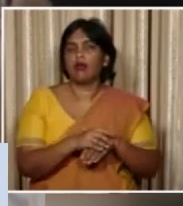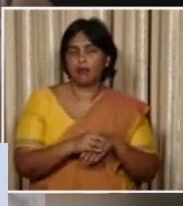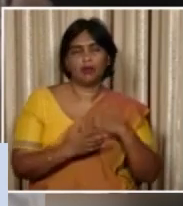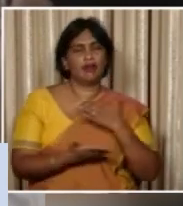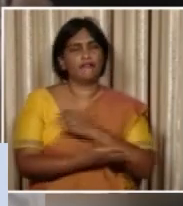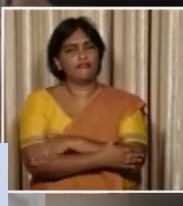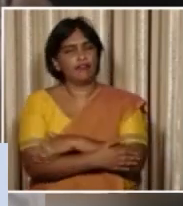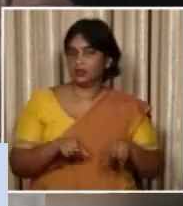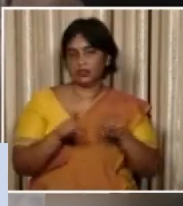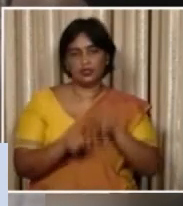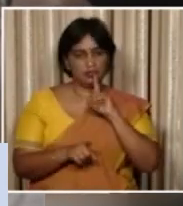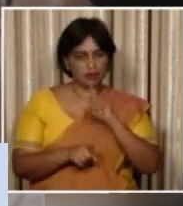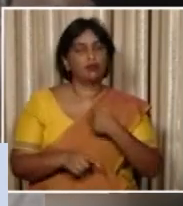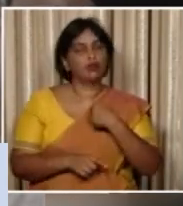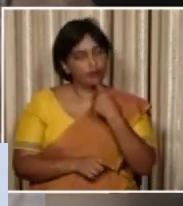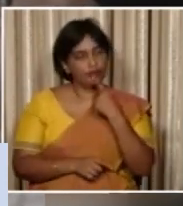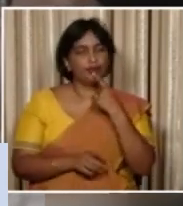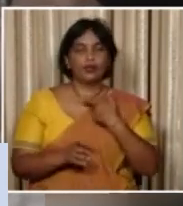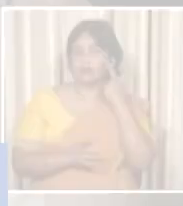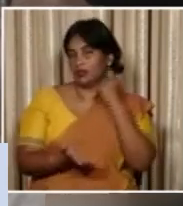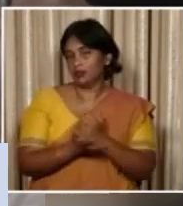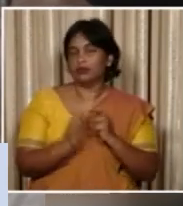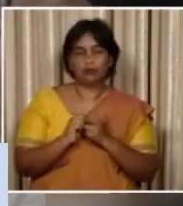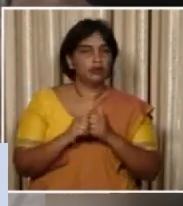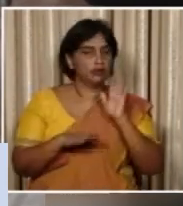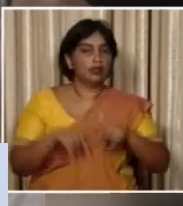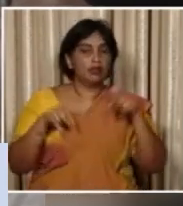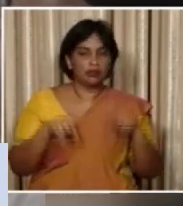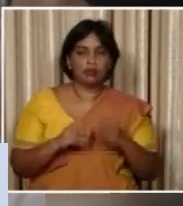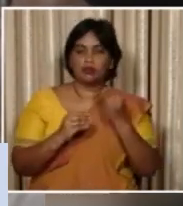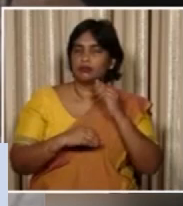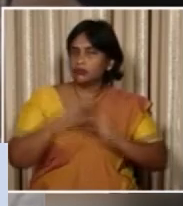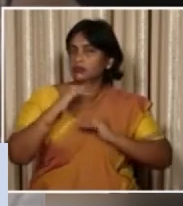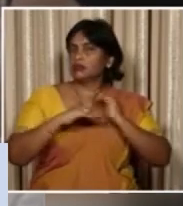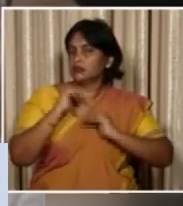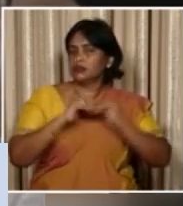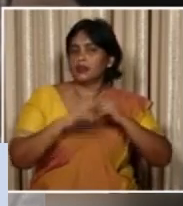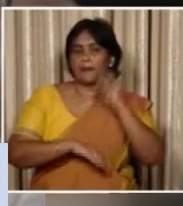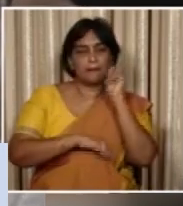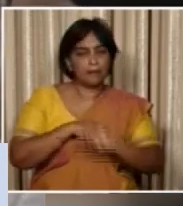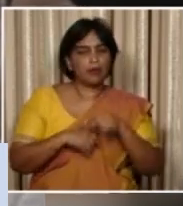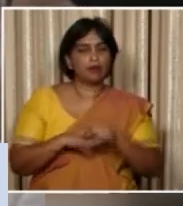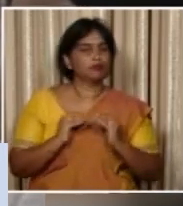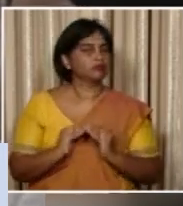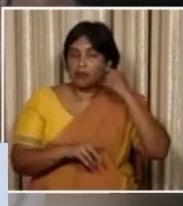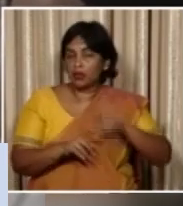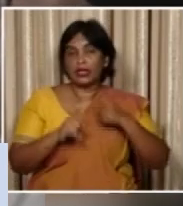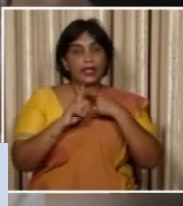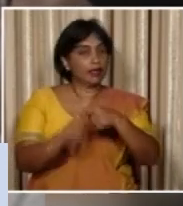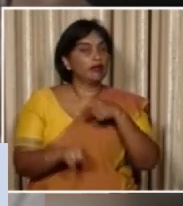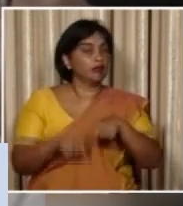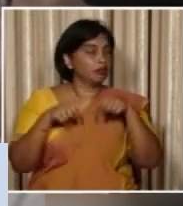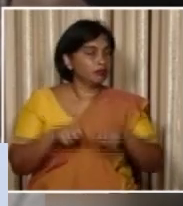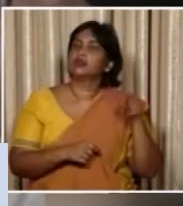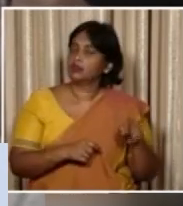කියා පාචාල් කරනවා. ඔව්, අපි හිටියේ ආර්ථික අපායක. දැන් අපි ක්‍රමවත් සැලසුමක් ඔස්සේ මේ අපායෙන් ගොඩෙමින් ඉන්නේ. දැනට